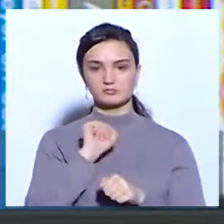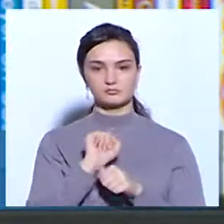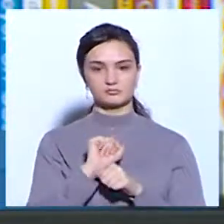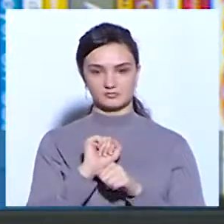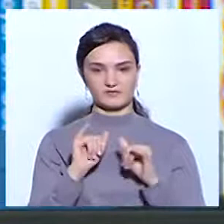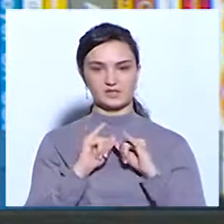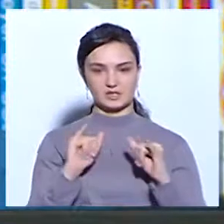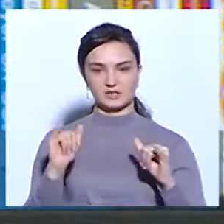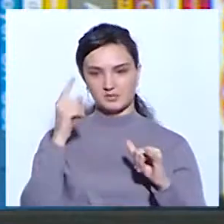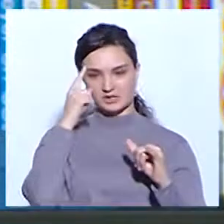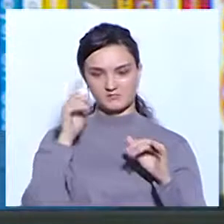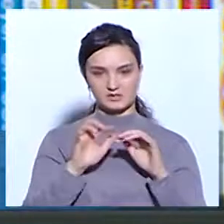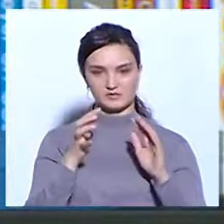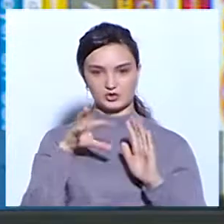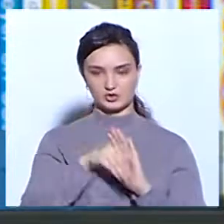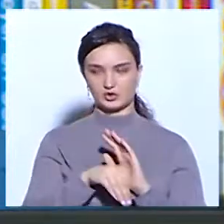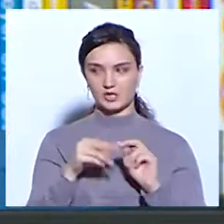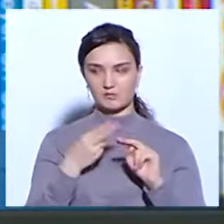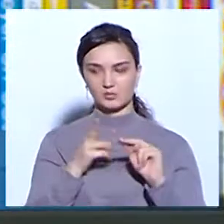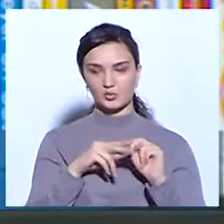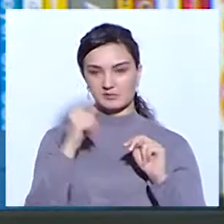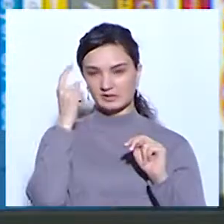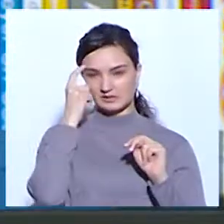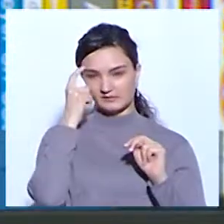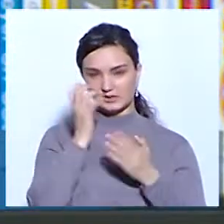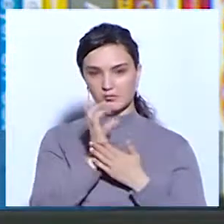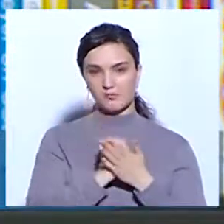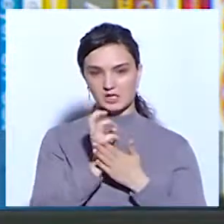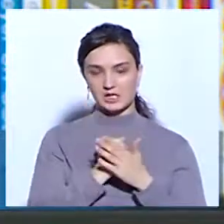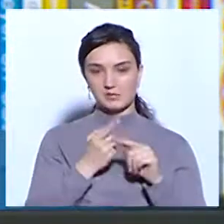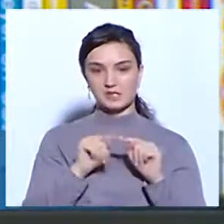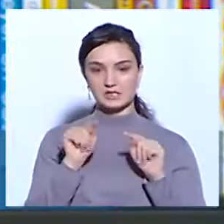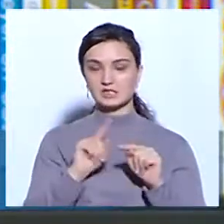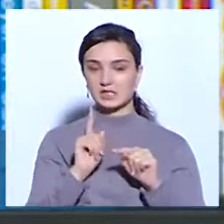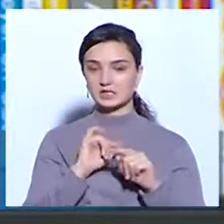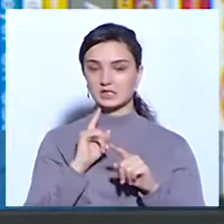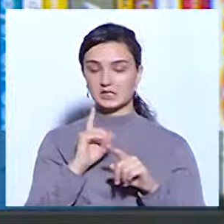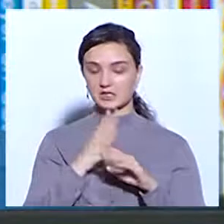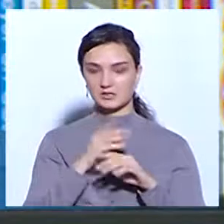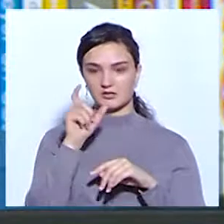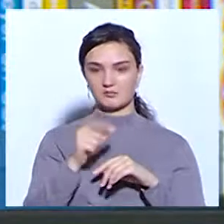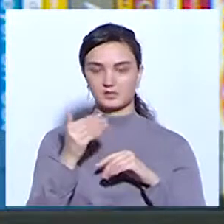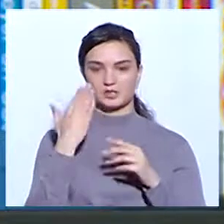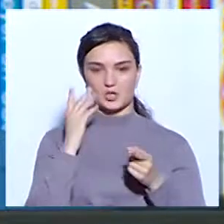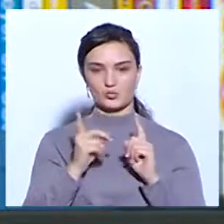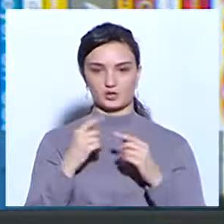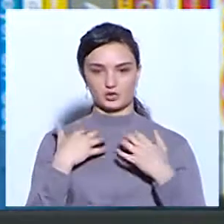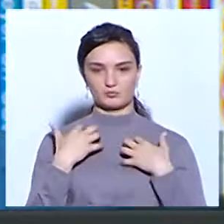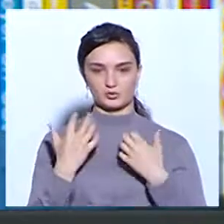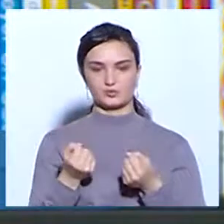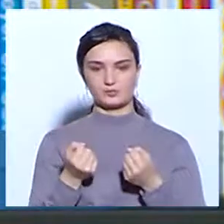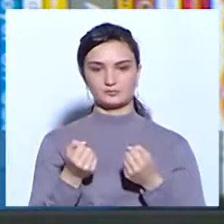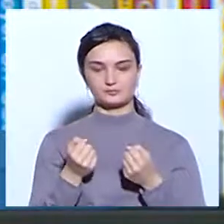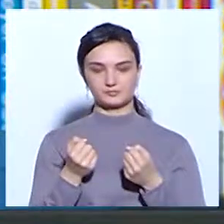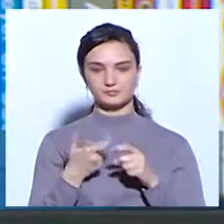პირობებში ვითარდება თავის ტვინში. ამიტომ ტვინის სისხლმომარაგება არის ის, რაზეც დგას ადამიანის რეალურად ჯანმრთელობა.